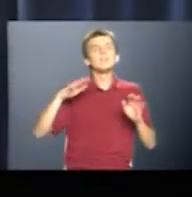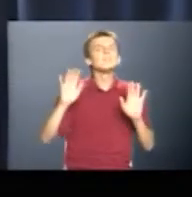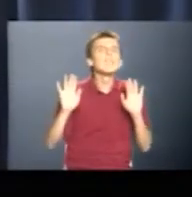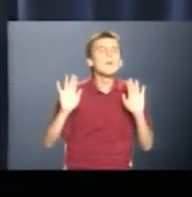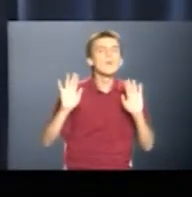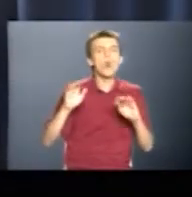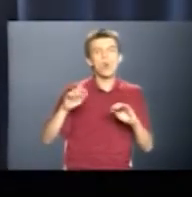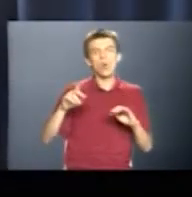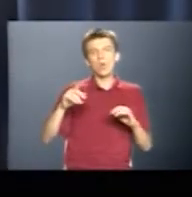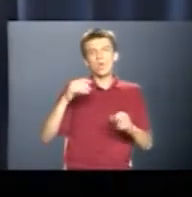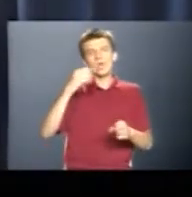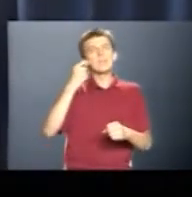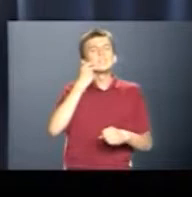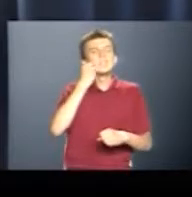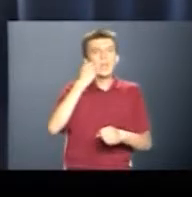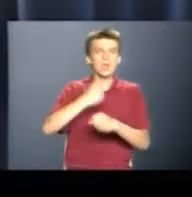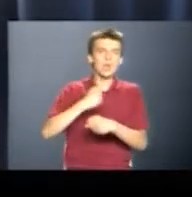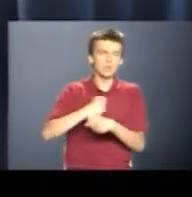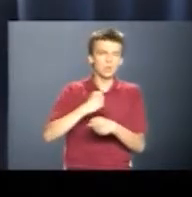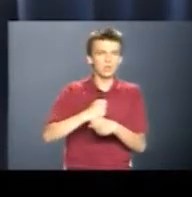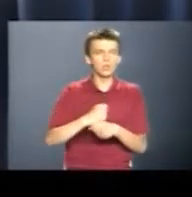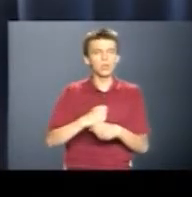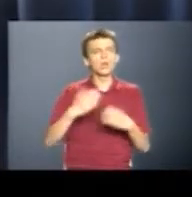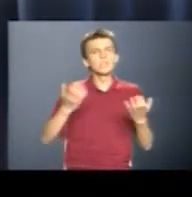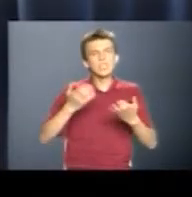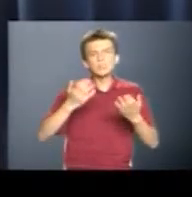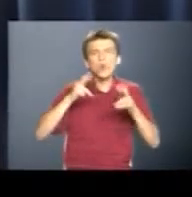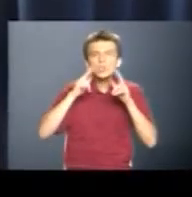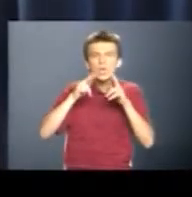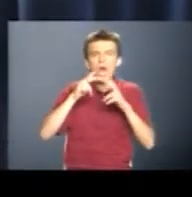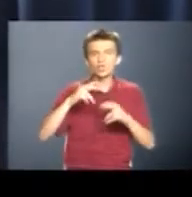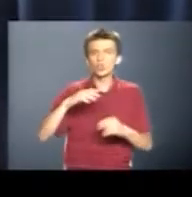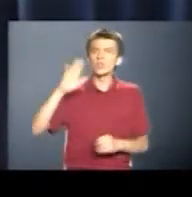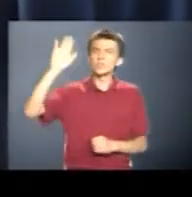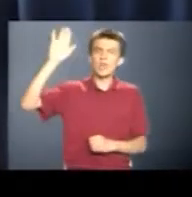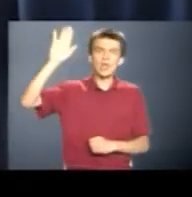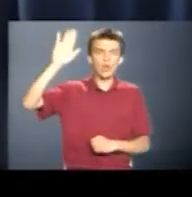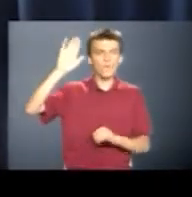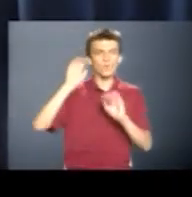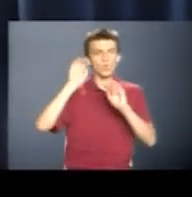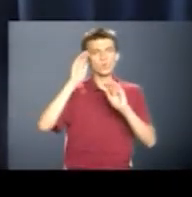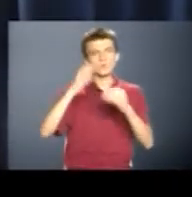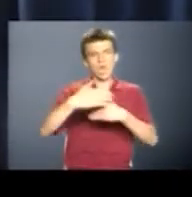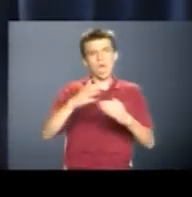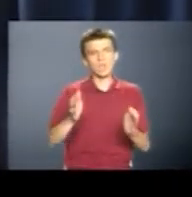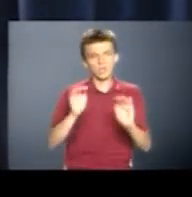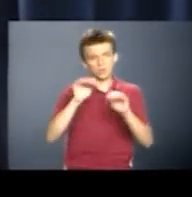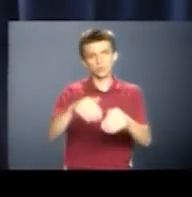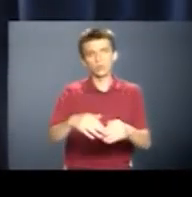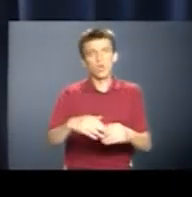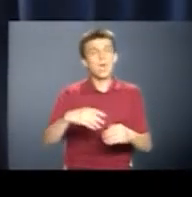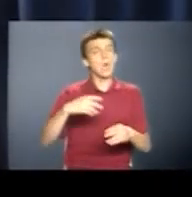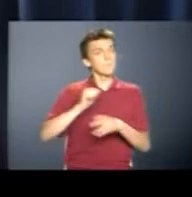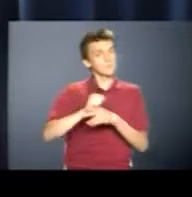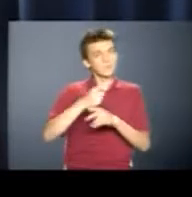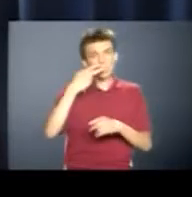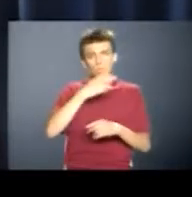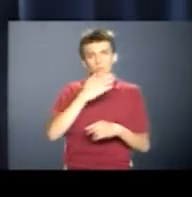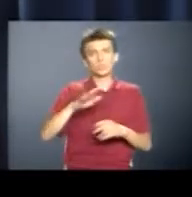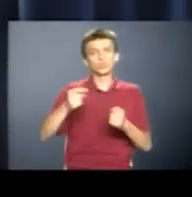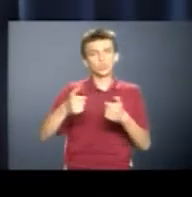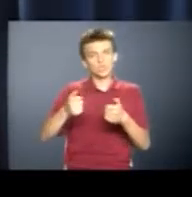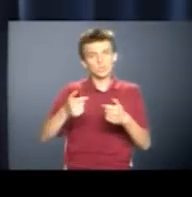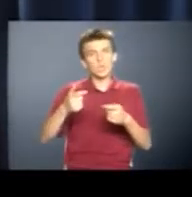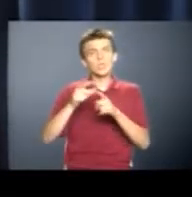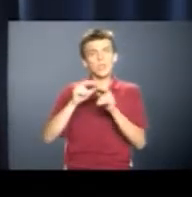samo ona u kojima smo bili krajnje iskreni, gdje smo tražili njegovu nagradu. Mjesec Ramazan je prilika